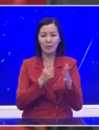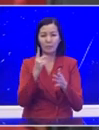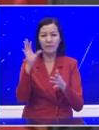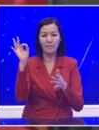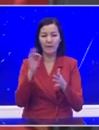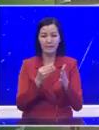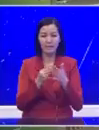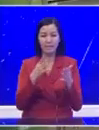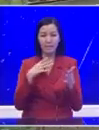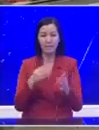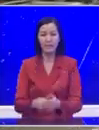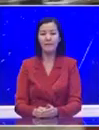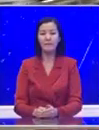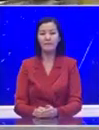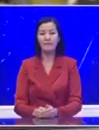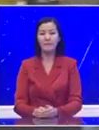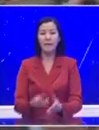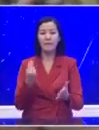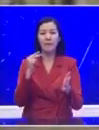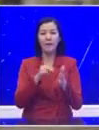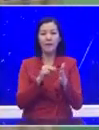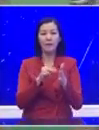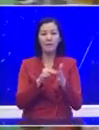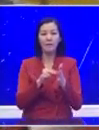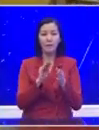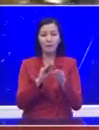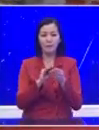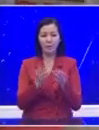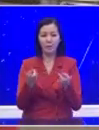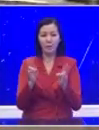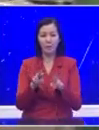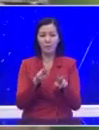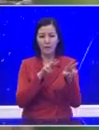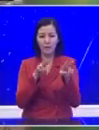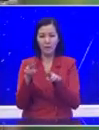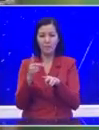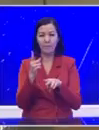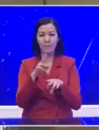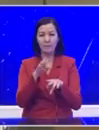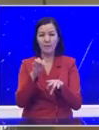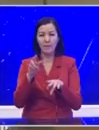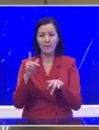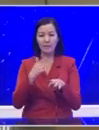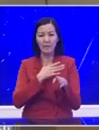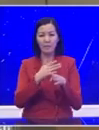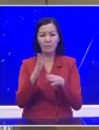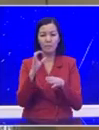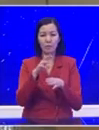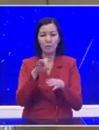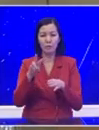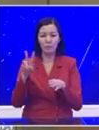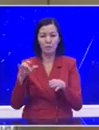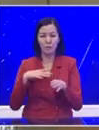көтеріліп кеткен. Бұл орайда бағаны ұстау үшін облыс әкімінің тапсырмасымен тұрақтандыру қорына 1 миллиард теңге бөлінген. Оның 500 миллион